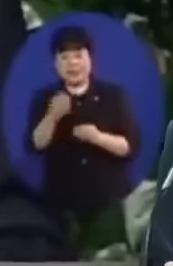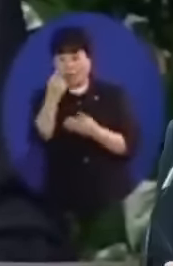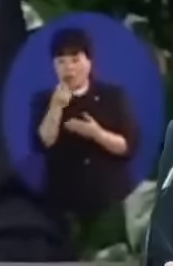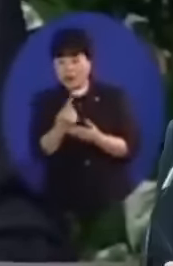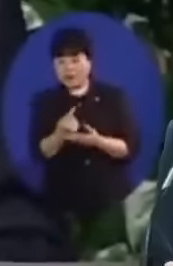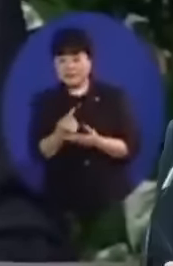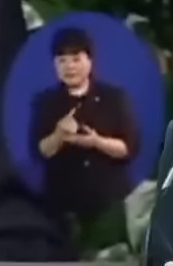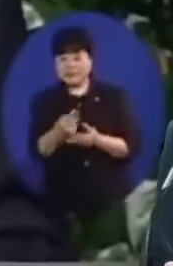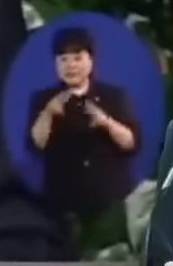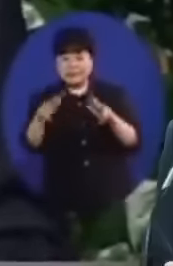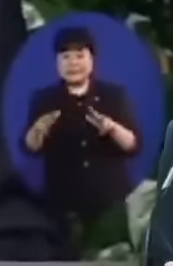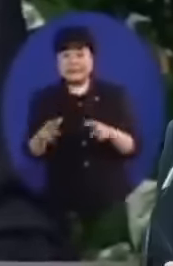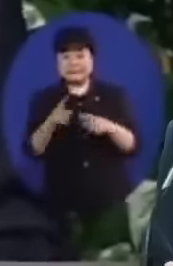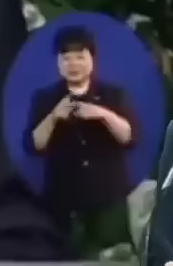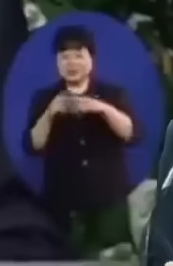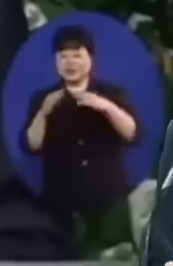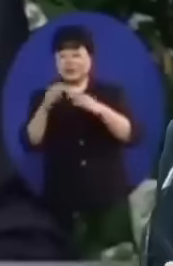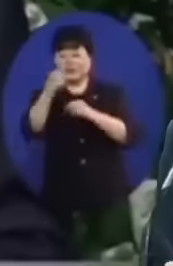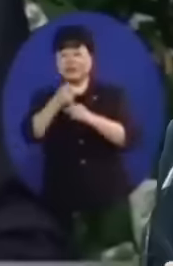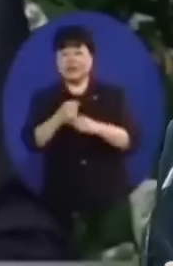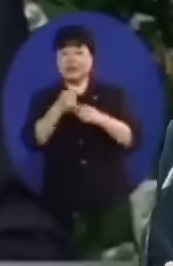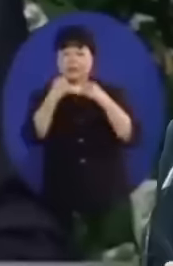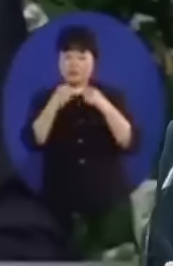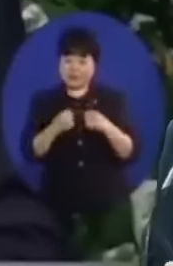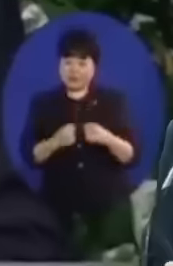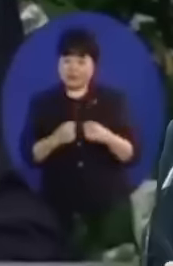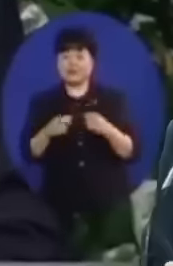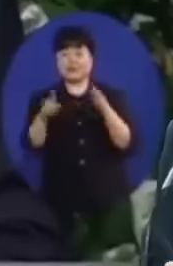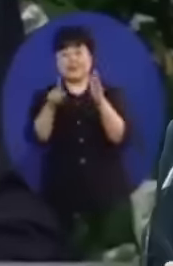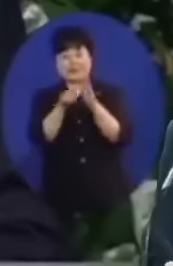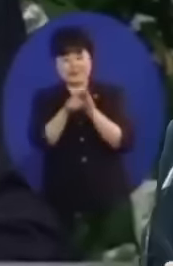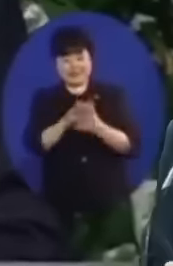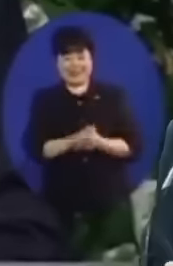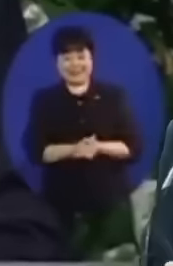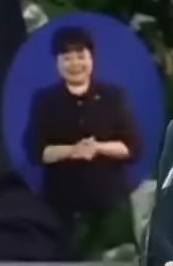내려와서 지금 우리를 성전 삼고 이 자리에 계신 것입니다.